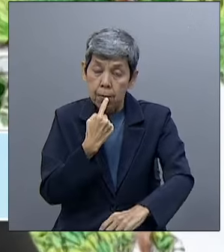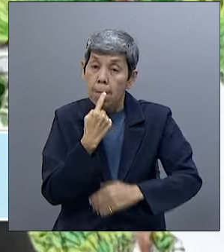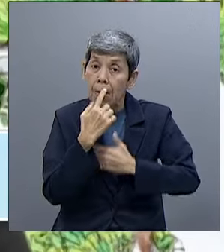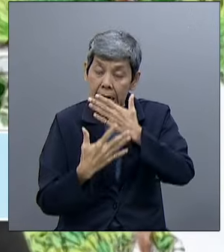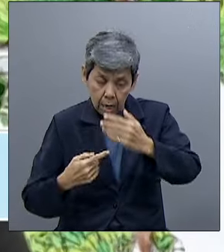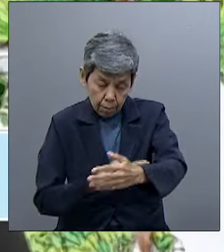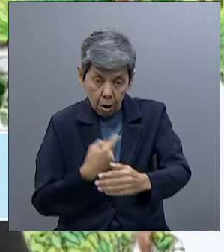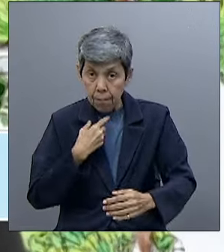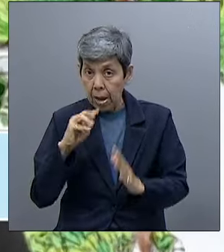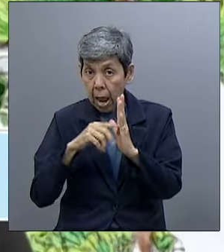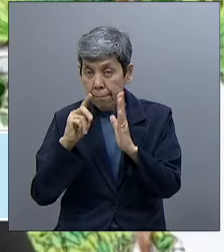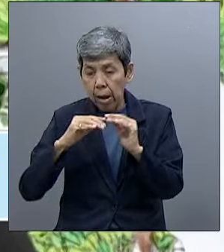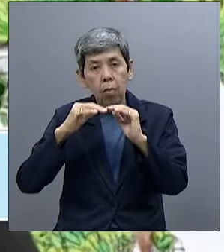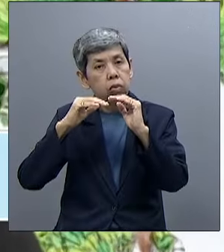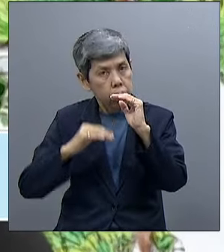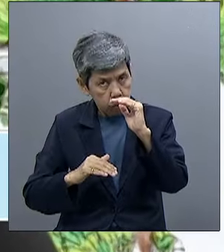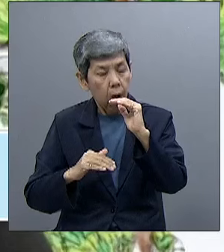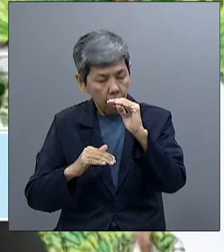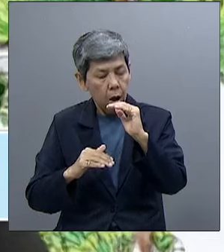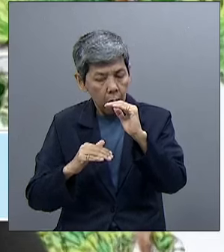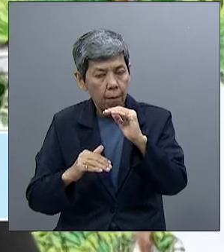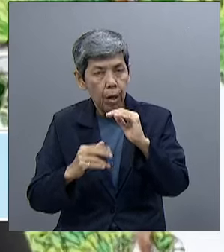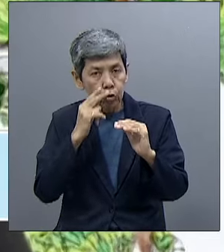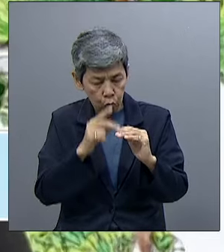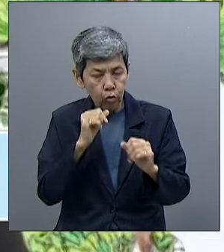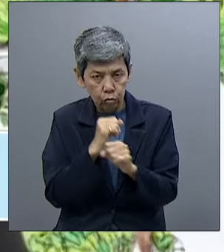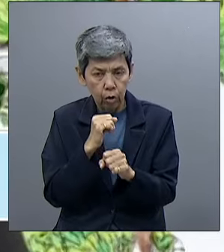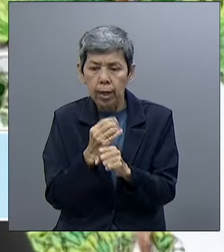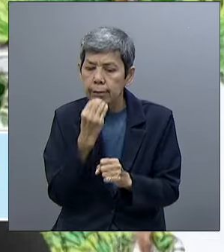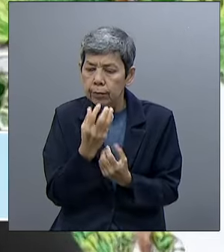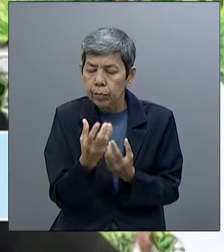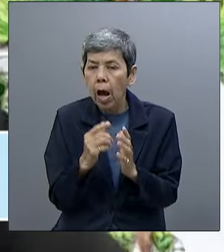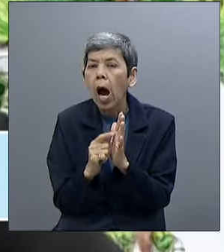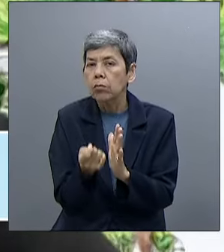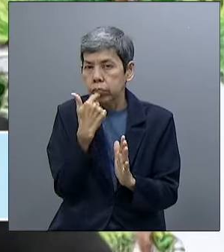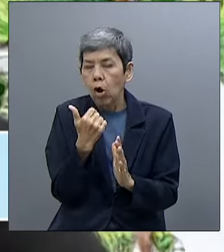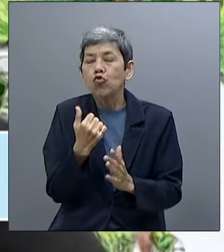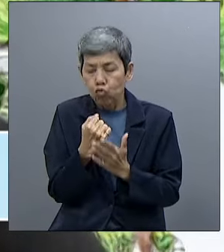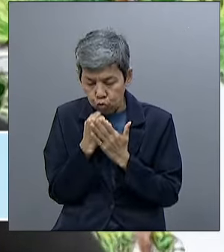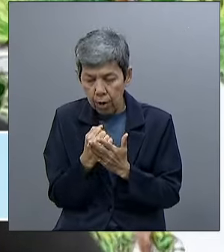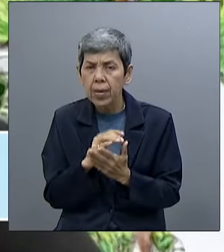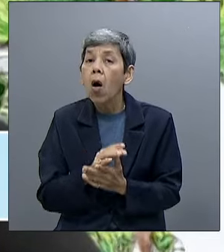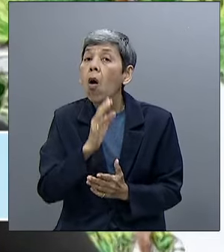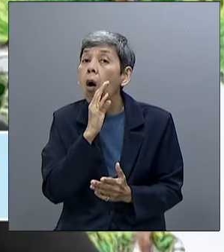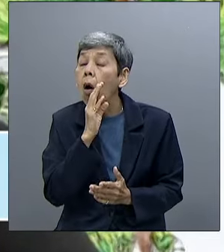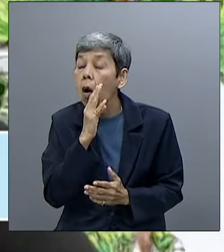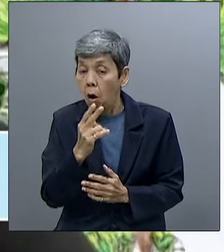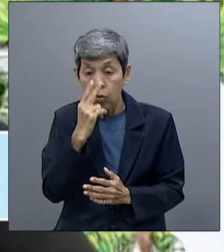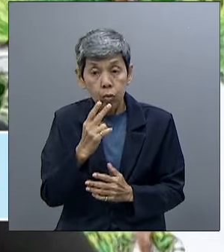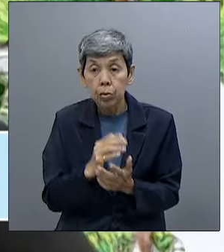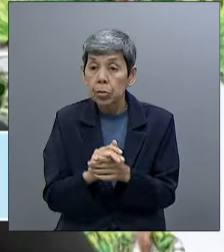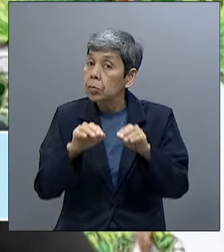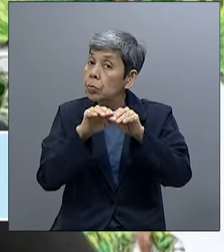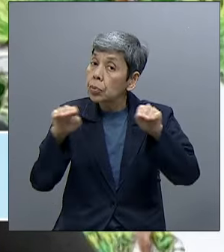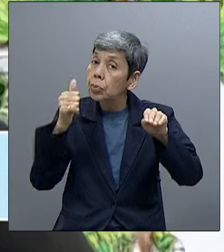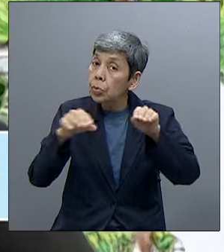แมกนีเซียมที่ต่ำลงก็จะอาจจะต้องใช้อาหารเสริมเข้ามาช่วยนะคะแต่ถ้าเกิดว่าไม่ได้มีระดับที่ตำ